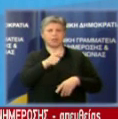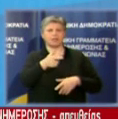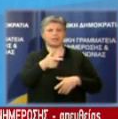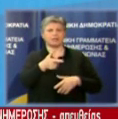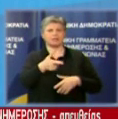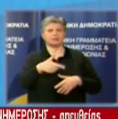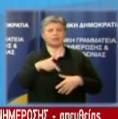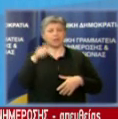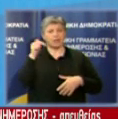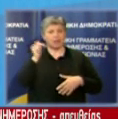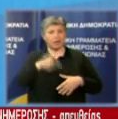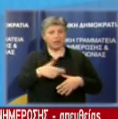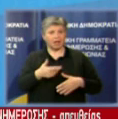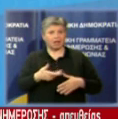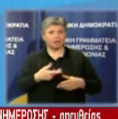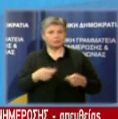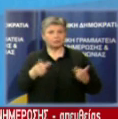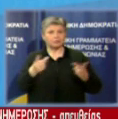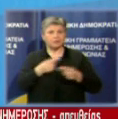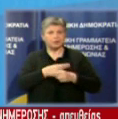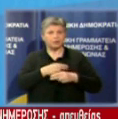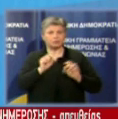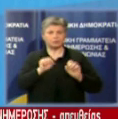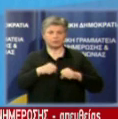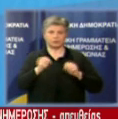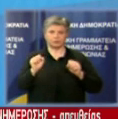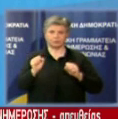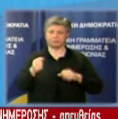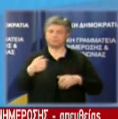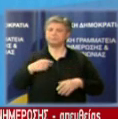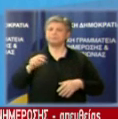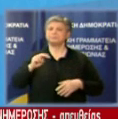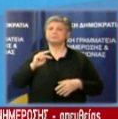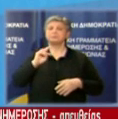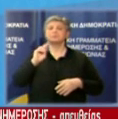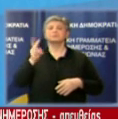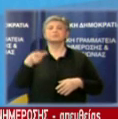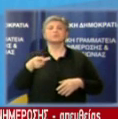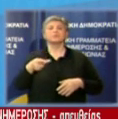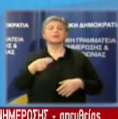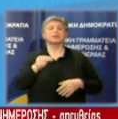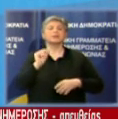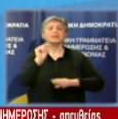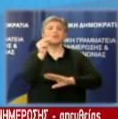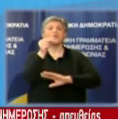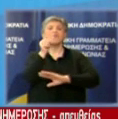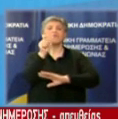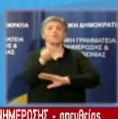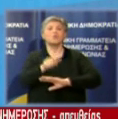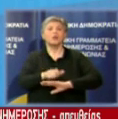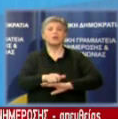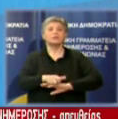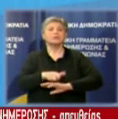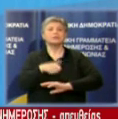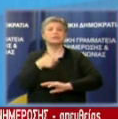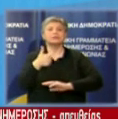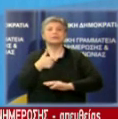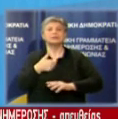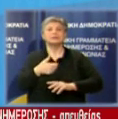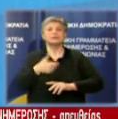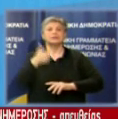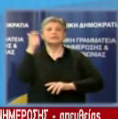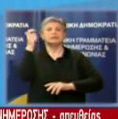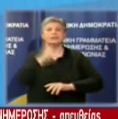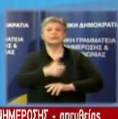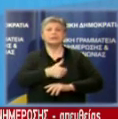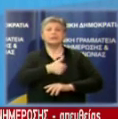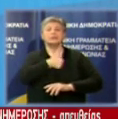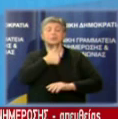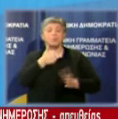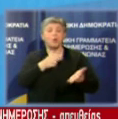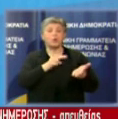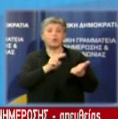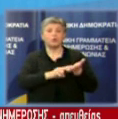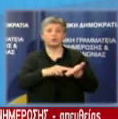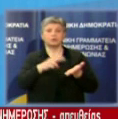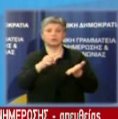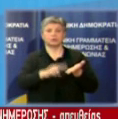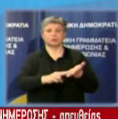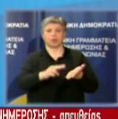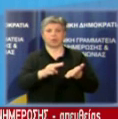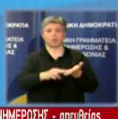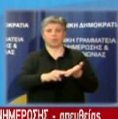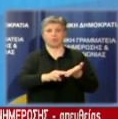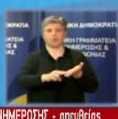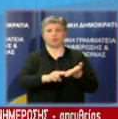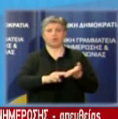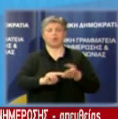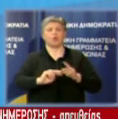Σήμερα δεν υπάρχουν συντάξεις στους βουλευτές πλην των συντάξεων από τα ασφαλιστικά τους ταμεία. Και μόνο αυτές. Και όσον